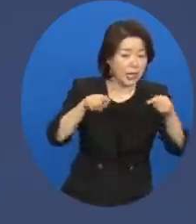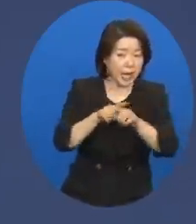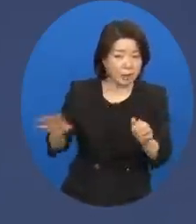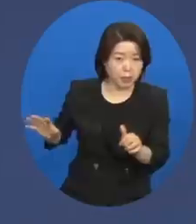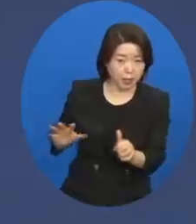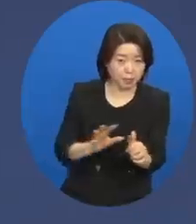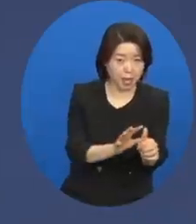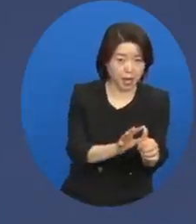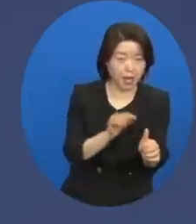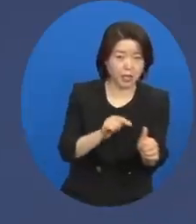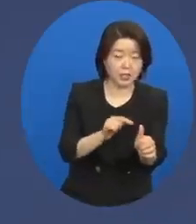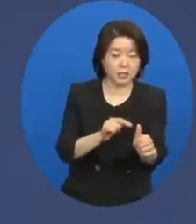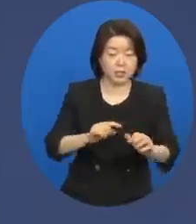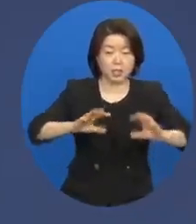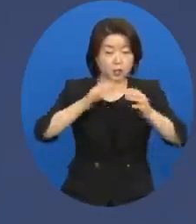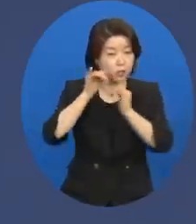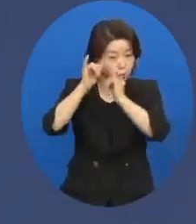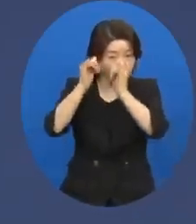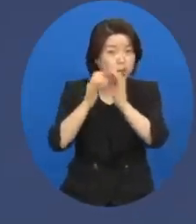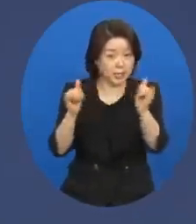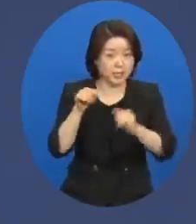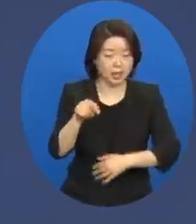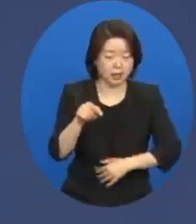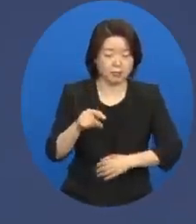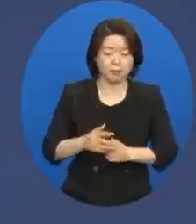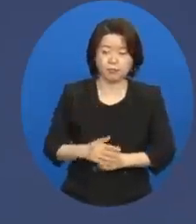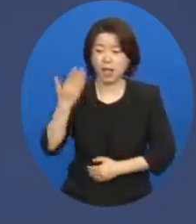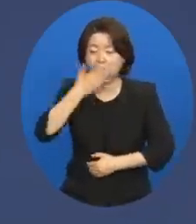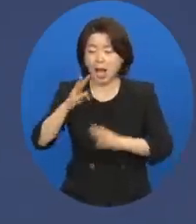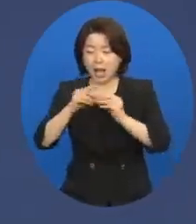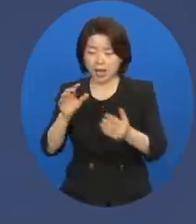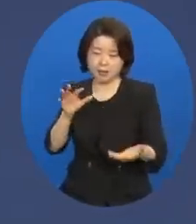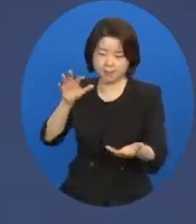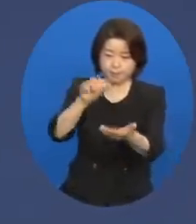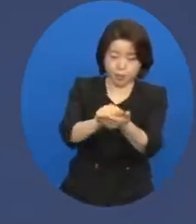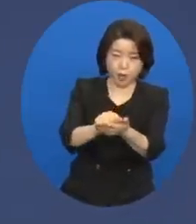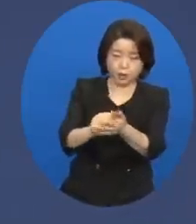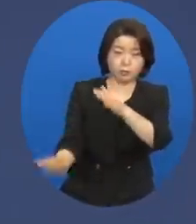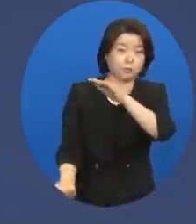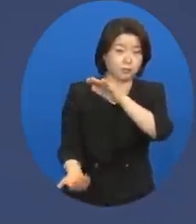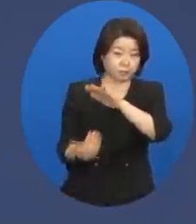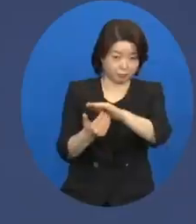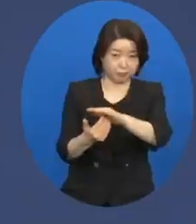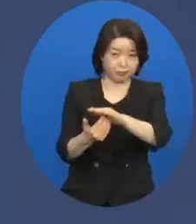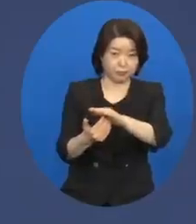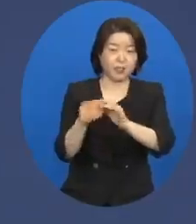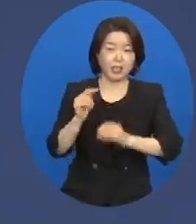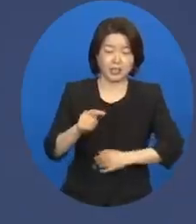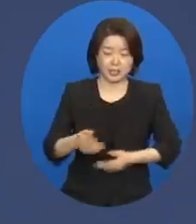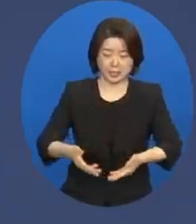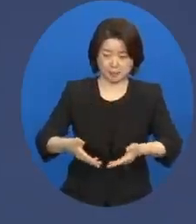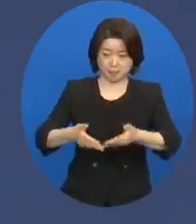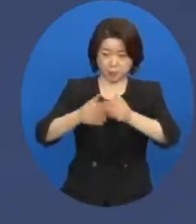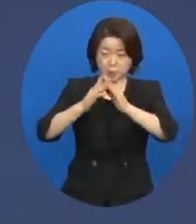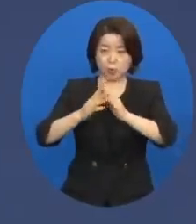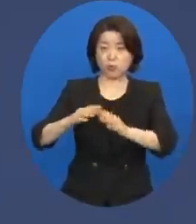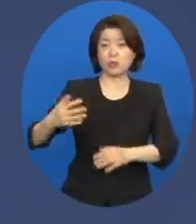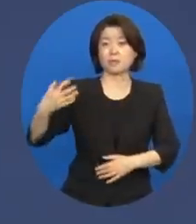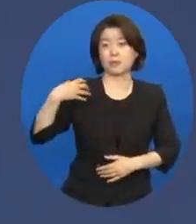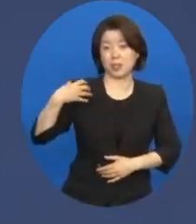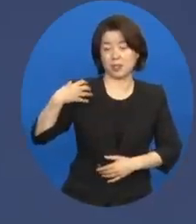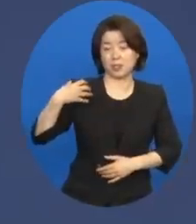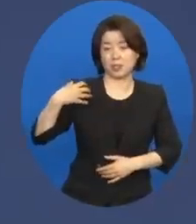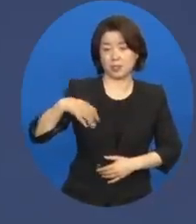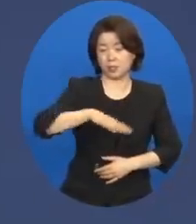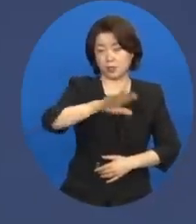이 구국의 영웅들 그러니까 이 가나안 땅 정복을 이뤄낸 그 건국 주역들입니다. 이